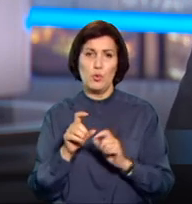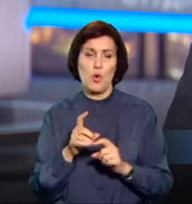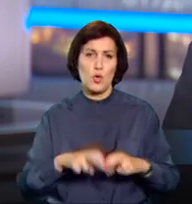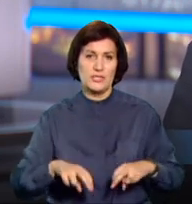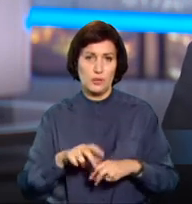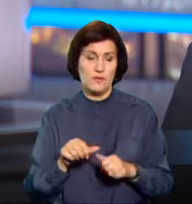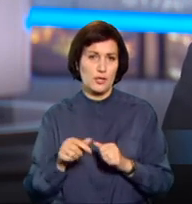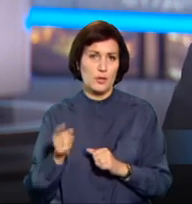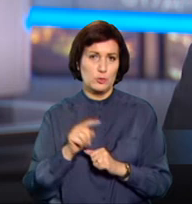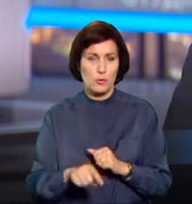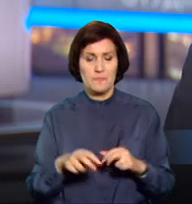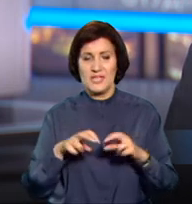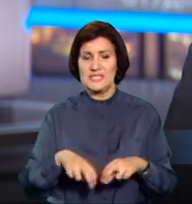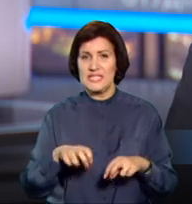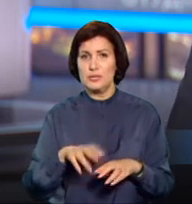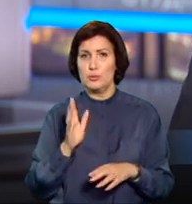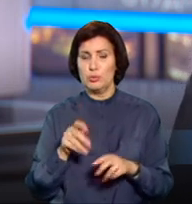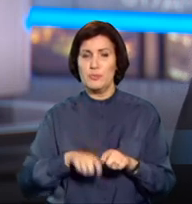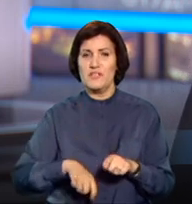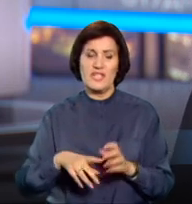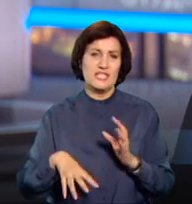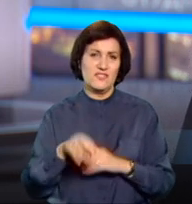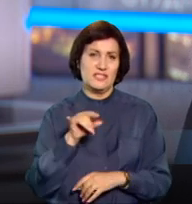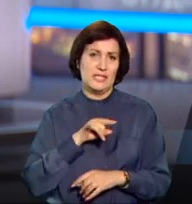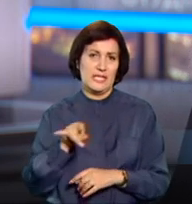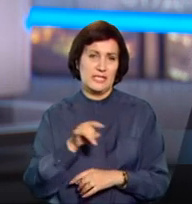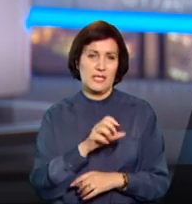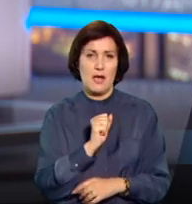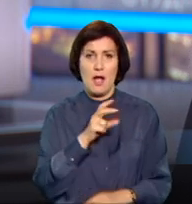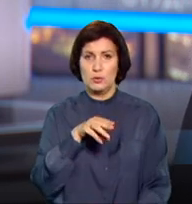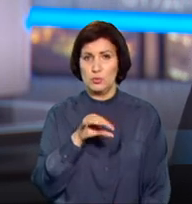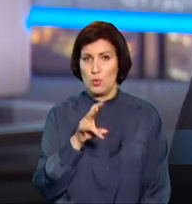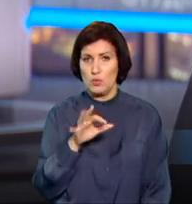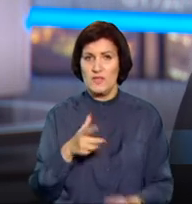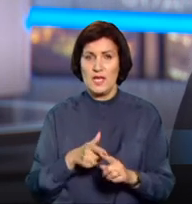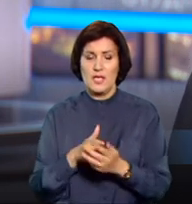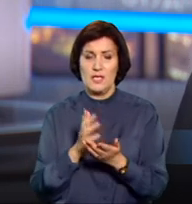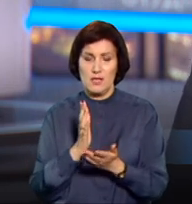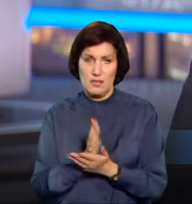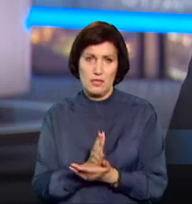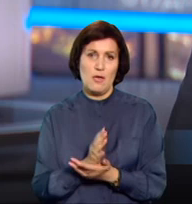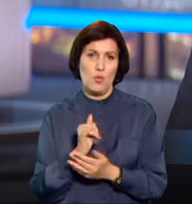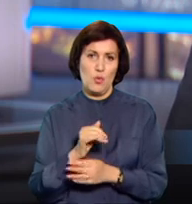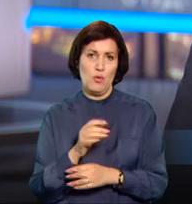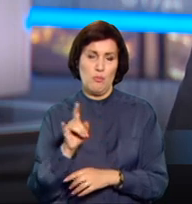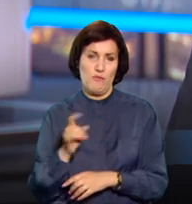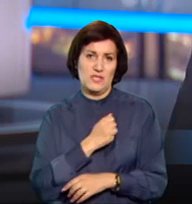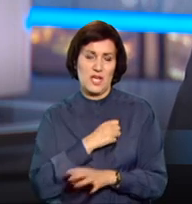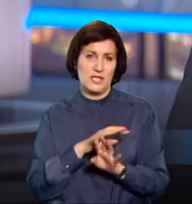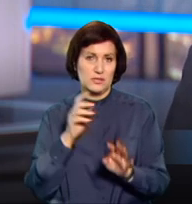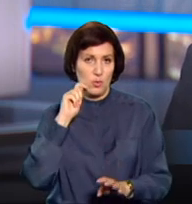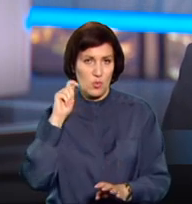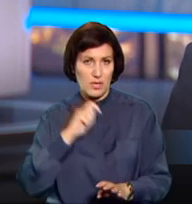Крім цього, слідчі будуть перевіряти всі літаки «Антонов», які є на озброєнні у повітряних сил України.